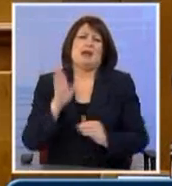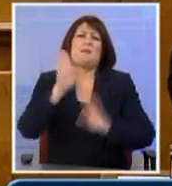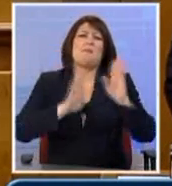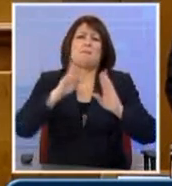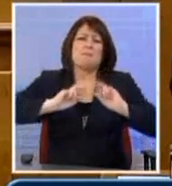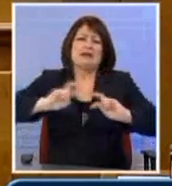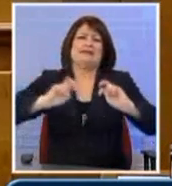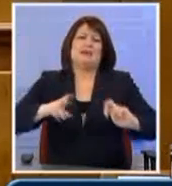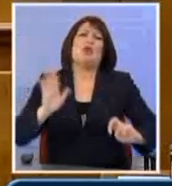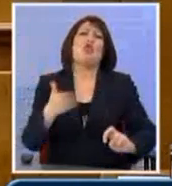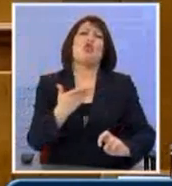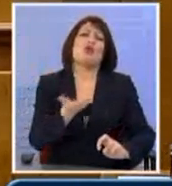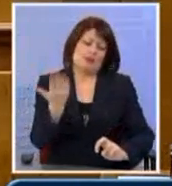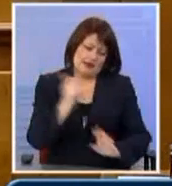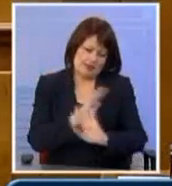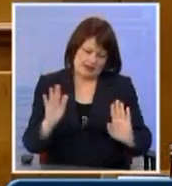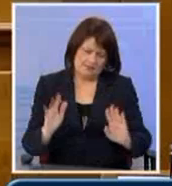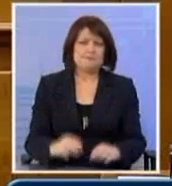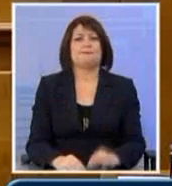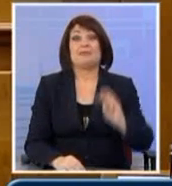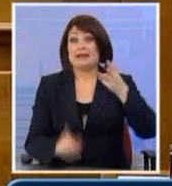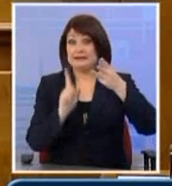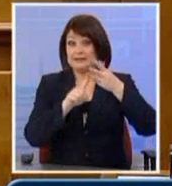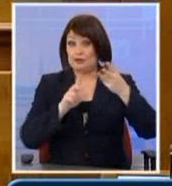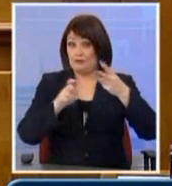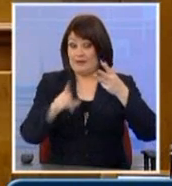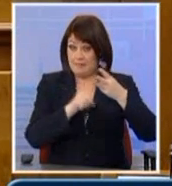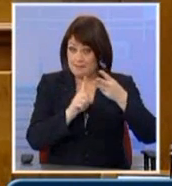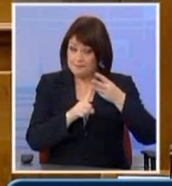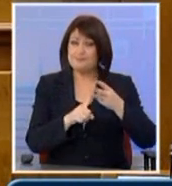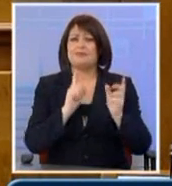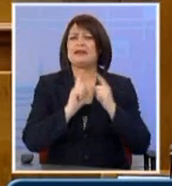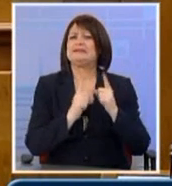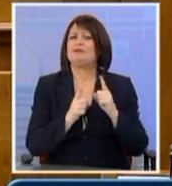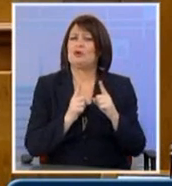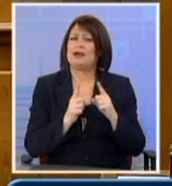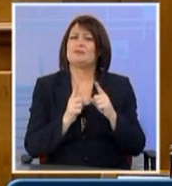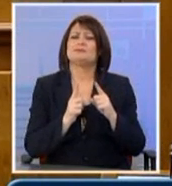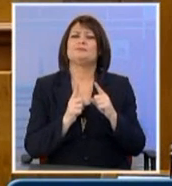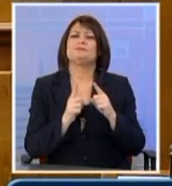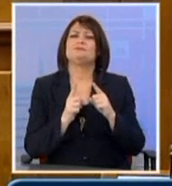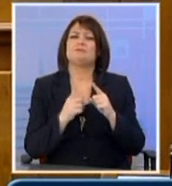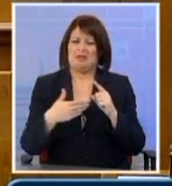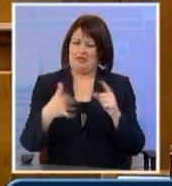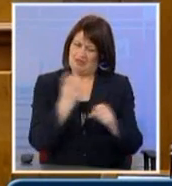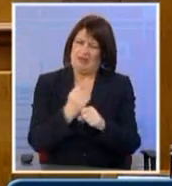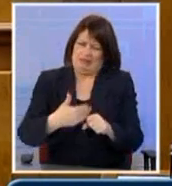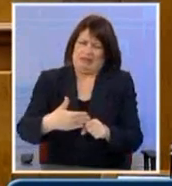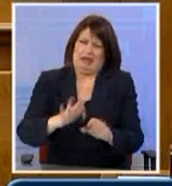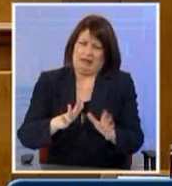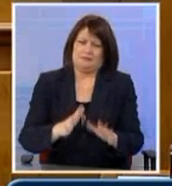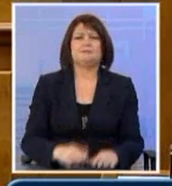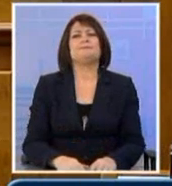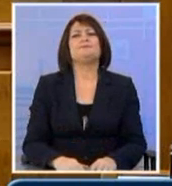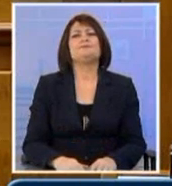πληστηριασμοί και οι ομαδικές απολύσεις. Τρίτο βήμα, η συμφωνία που έχει σχεδόν επιτευχθεί για